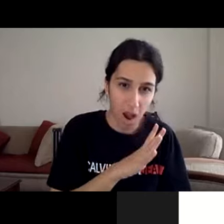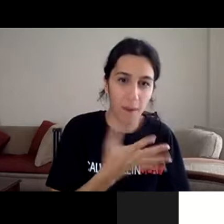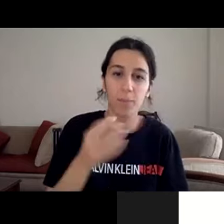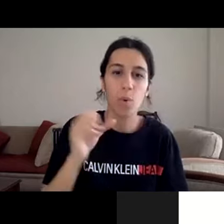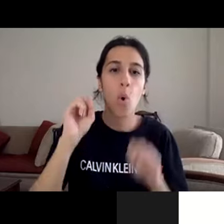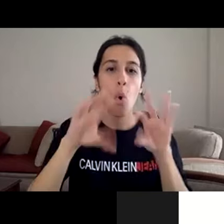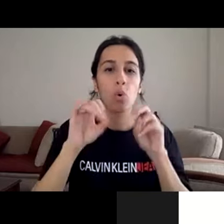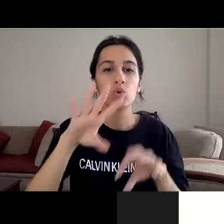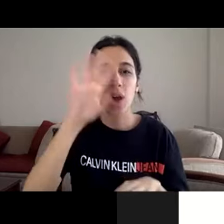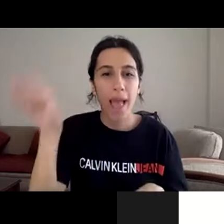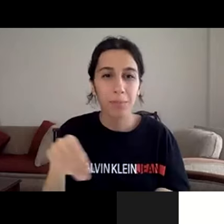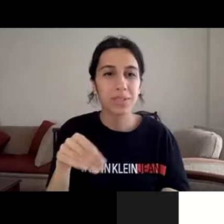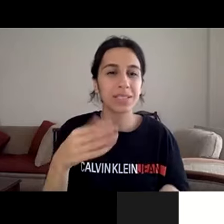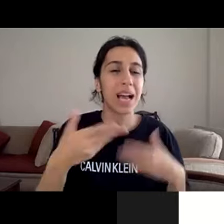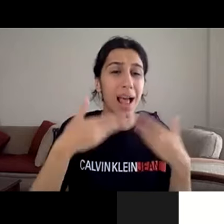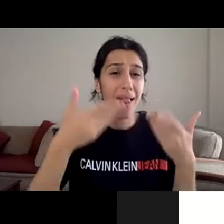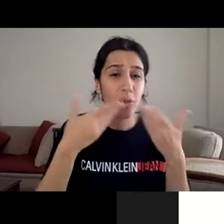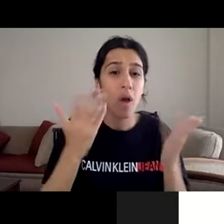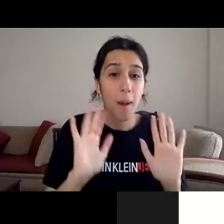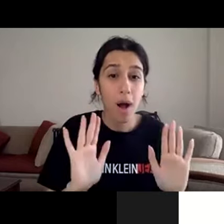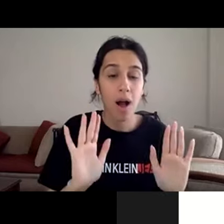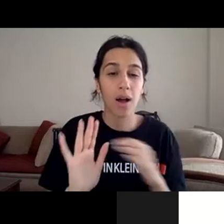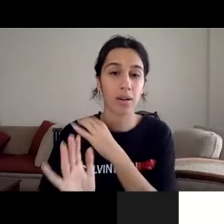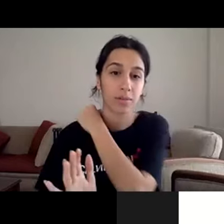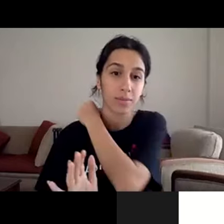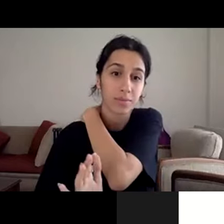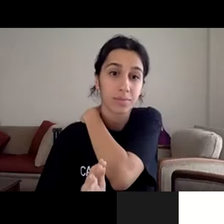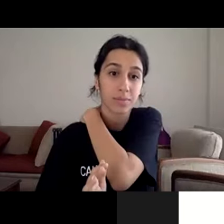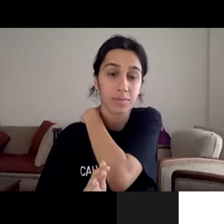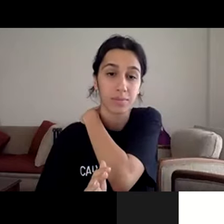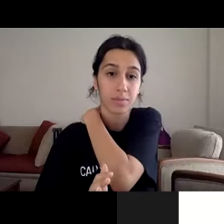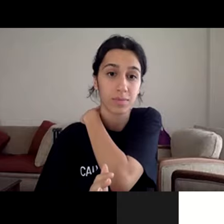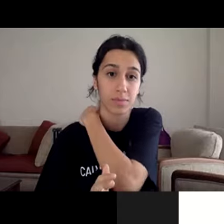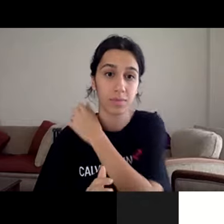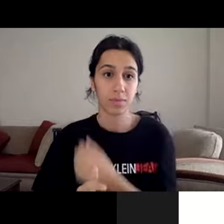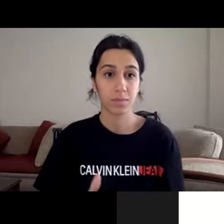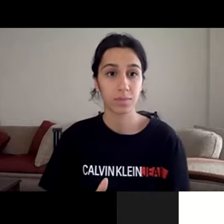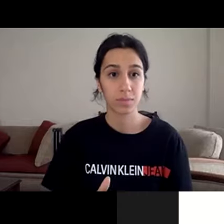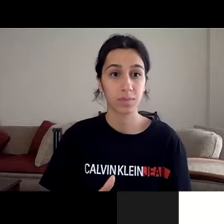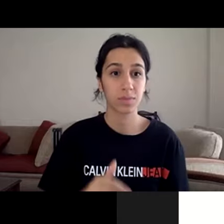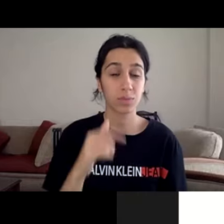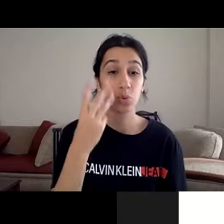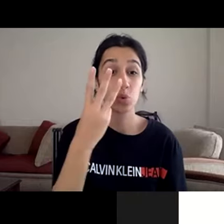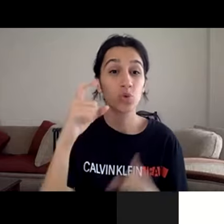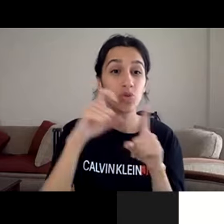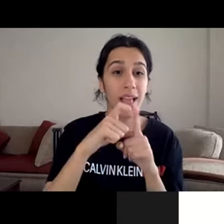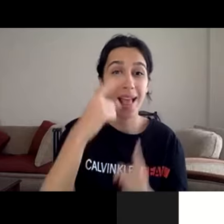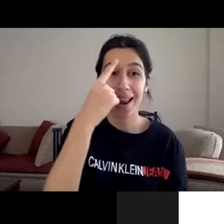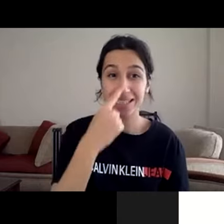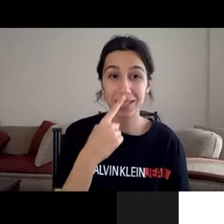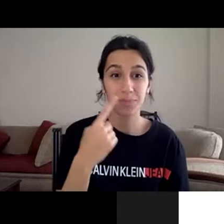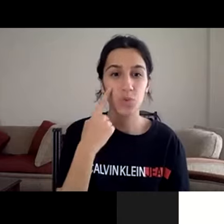hani ellerinden gelen her şeyi yapıyor ama şimdi inanılmaz böyle gerçekten üç boyutlu resimler